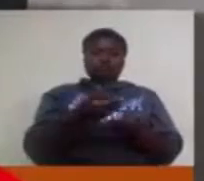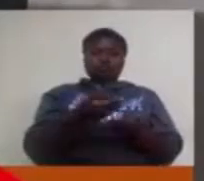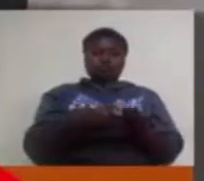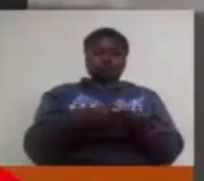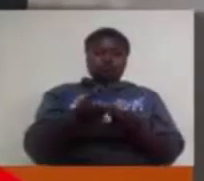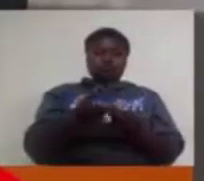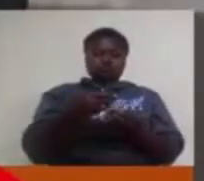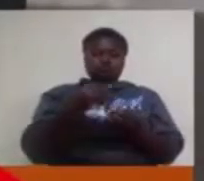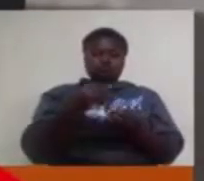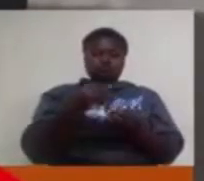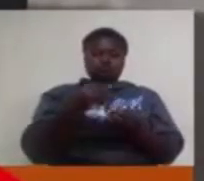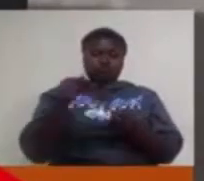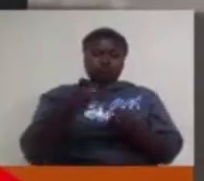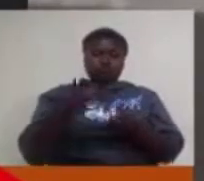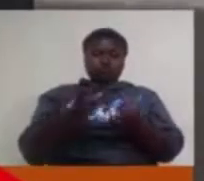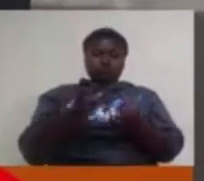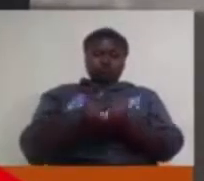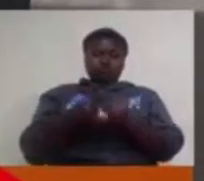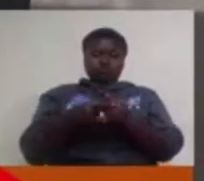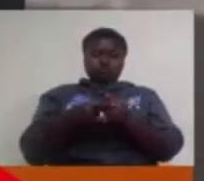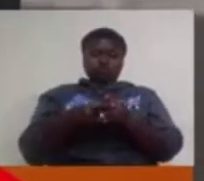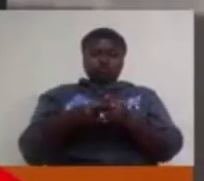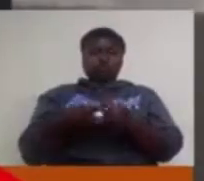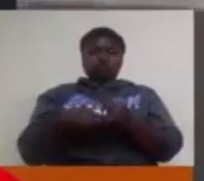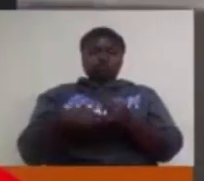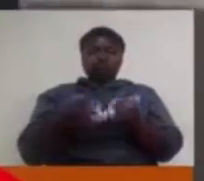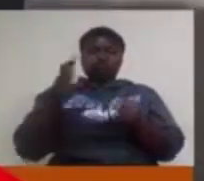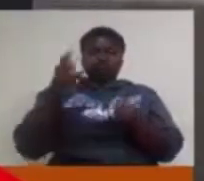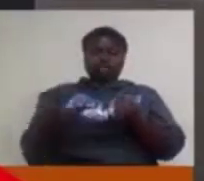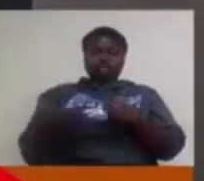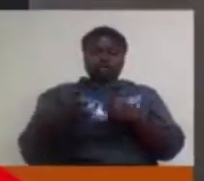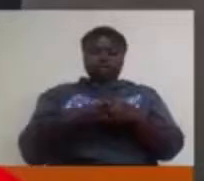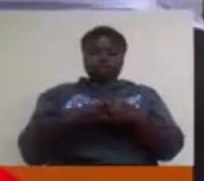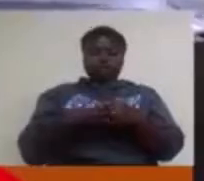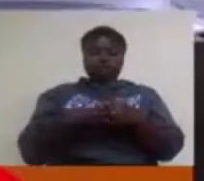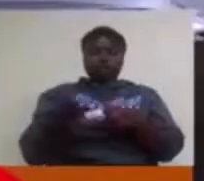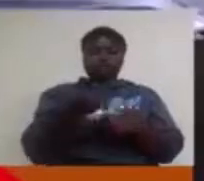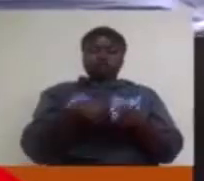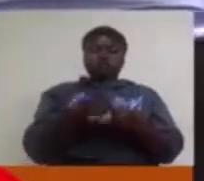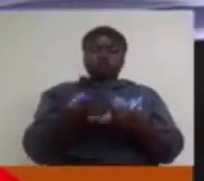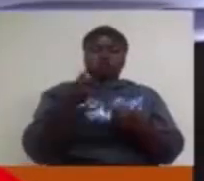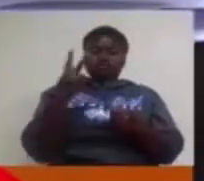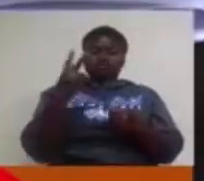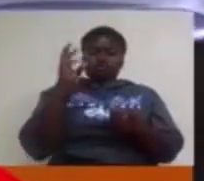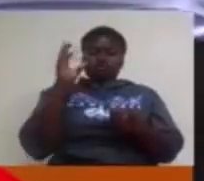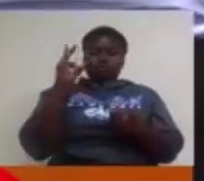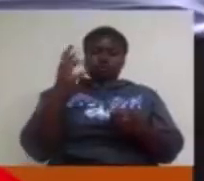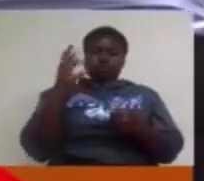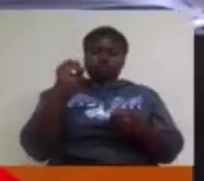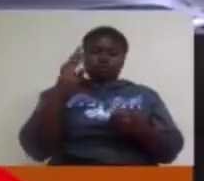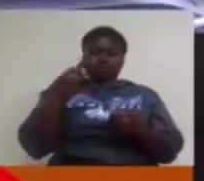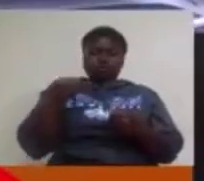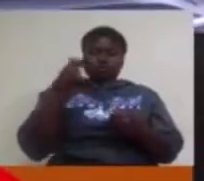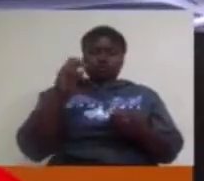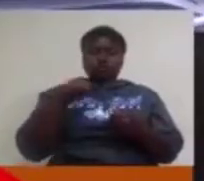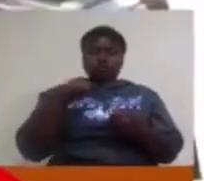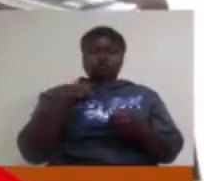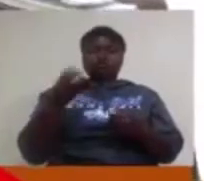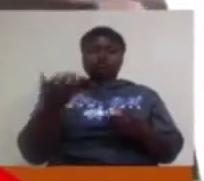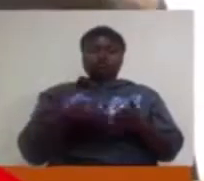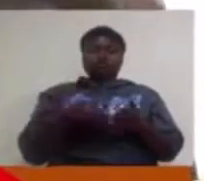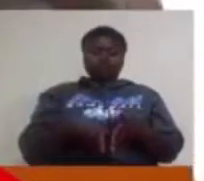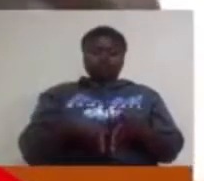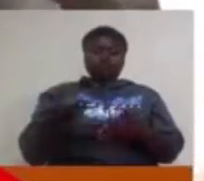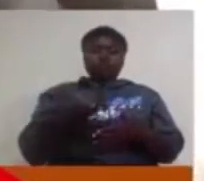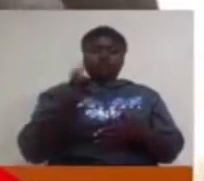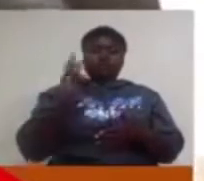the 16th of September this year at 2:30 p.m. Leo kirea gitigarite kambeini ya